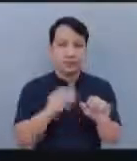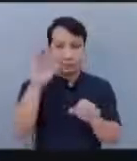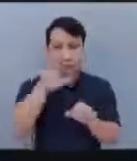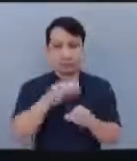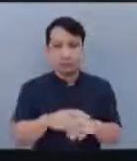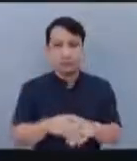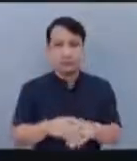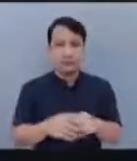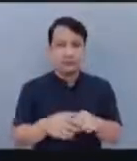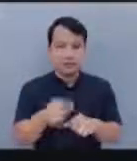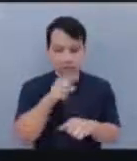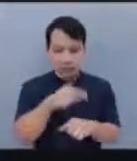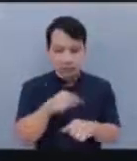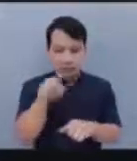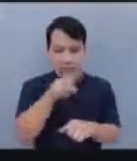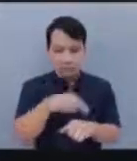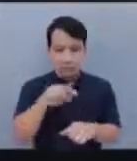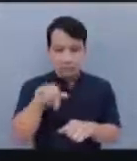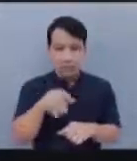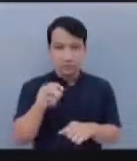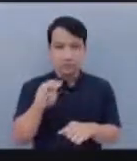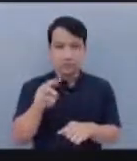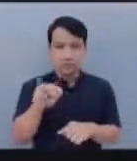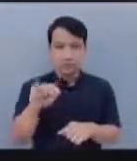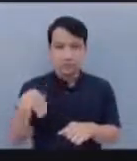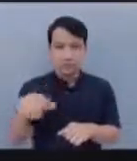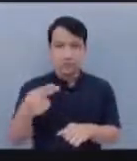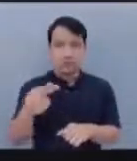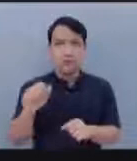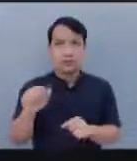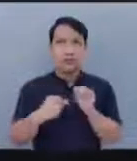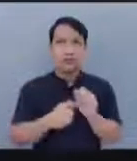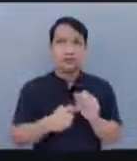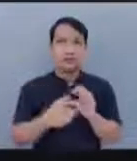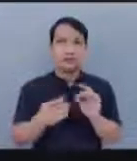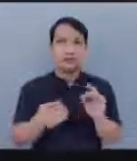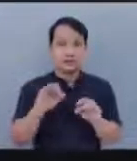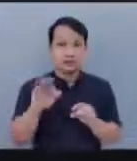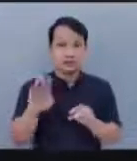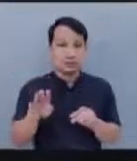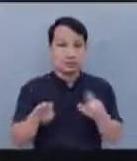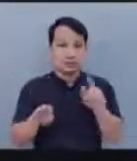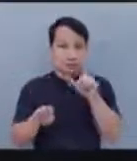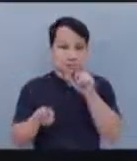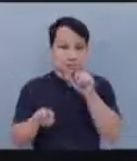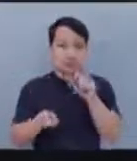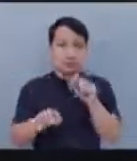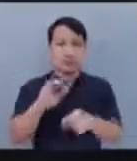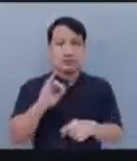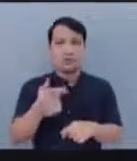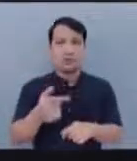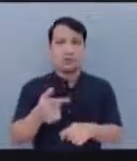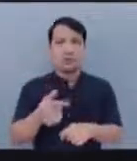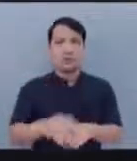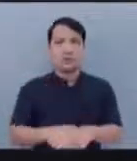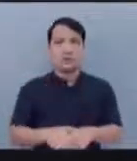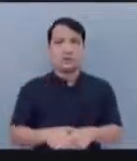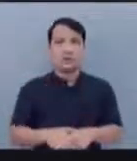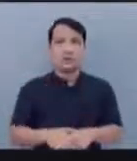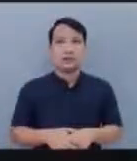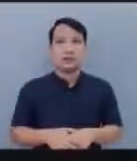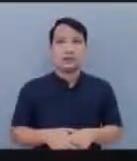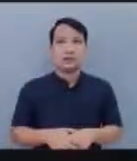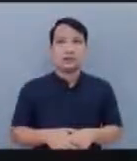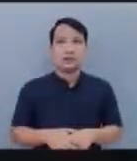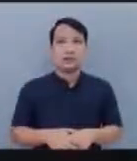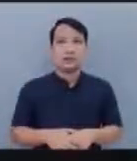Julia Music PH. Ayan. Ayan po, meron po sa Facebook, sa Twitter, sa Instagram. And pwede nyo rin po